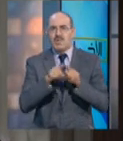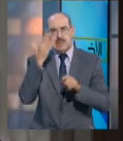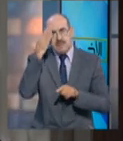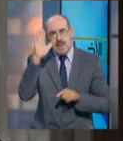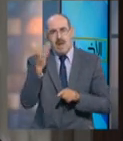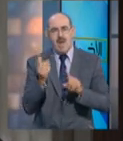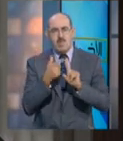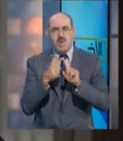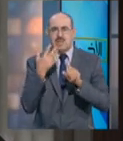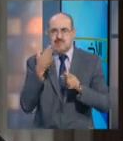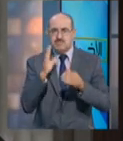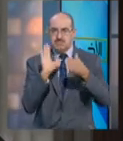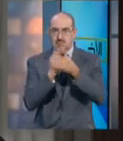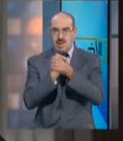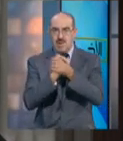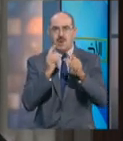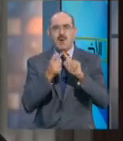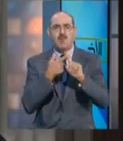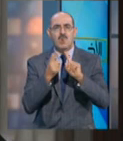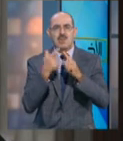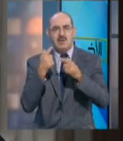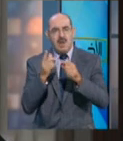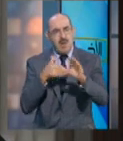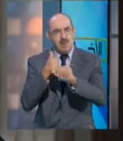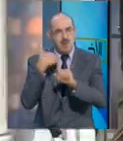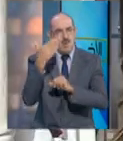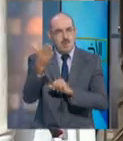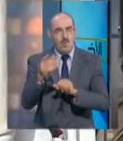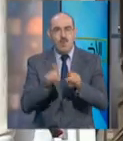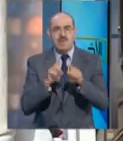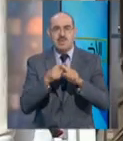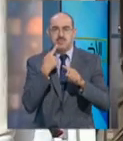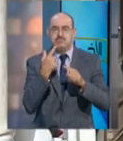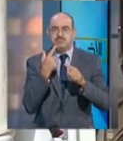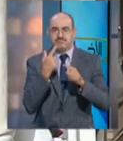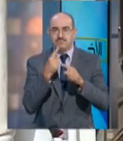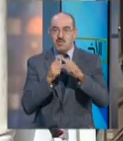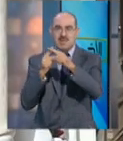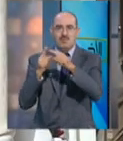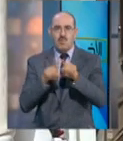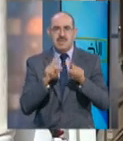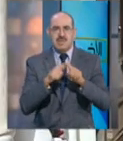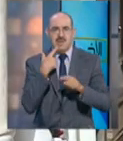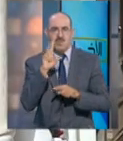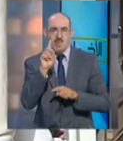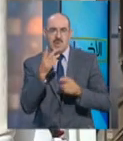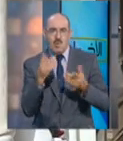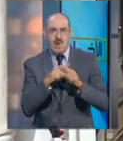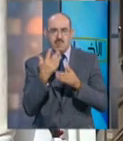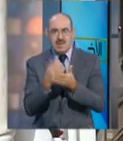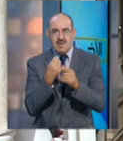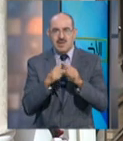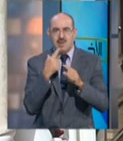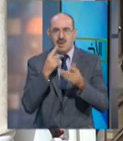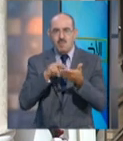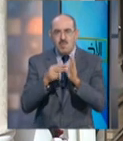أن التعاون في الأشهر والسنوات المقبلة سيكون مثمرا وسيسمح بتحقيق